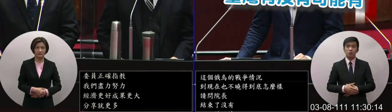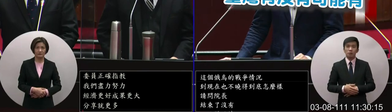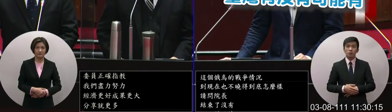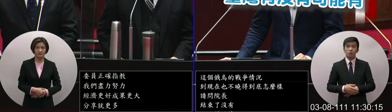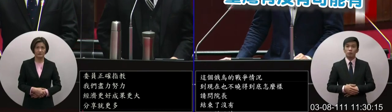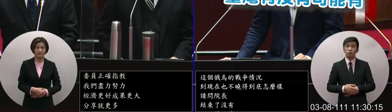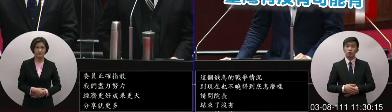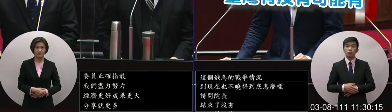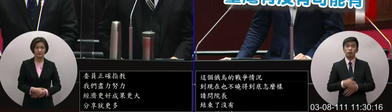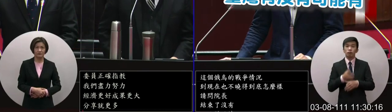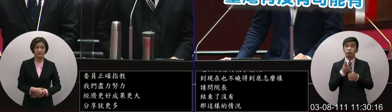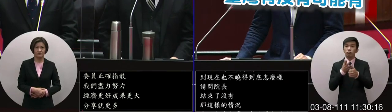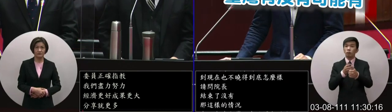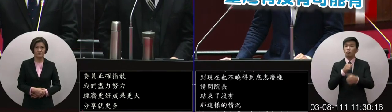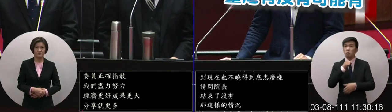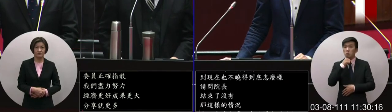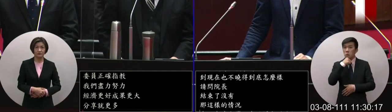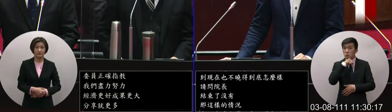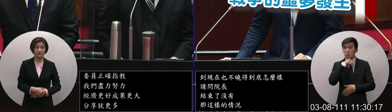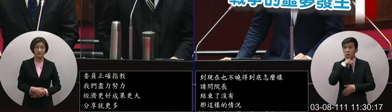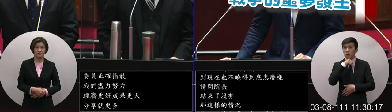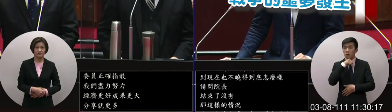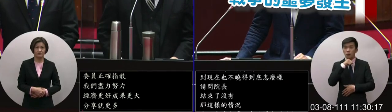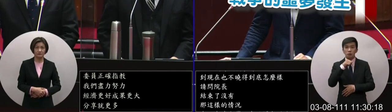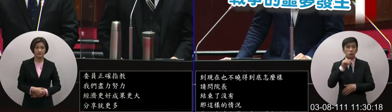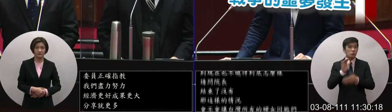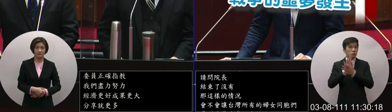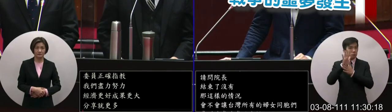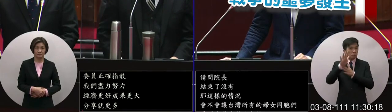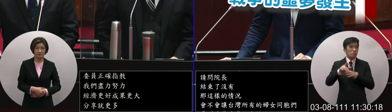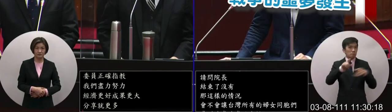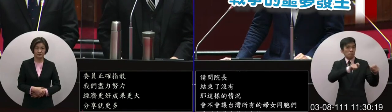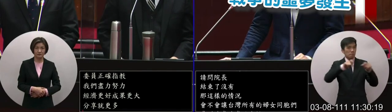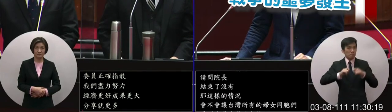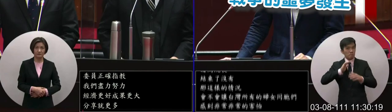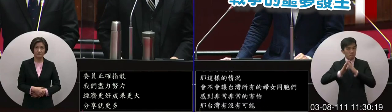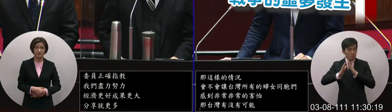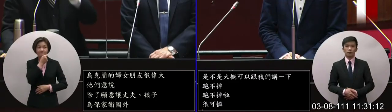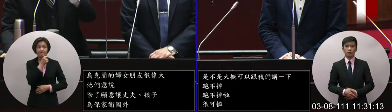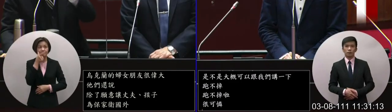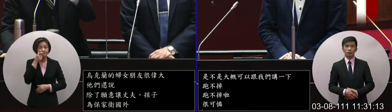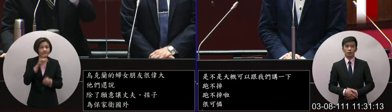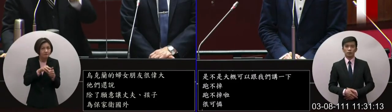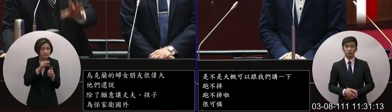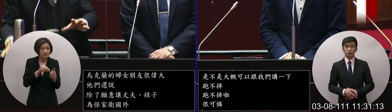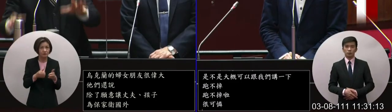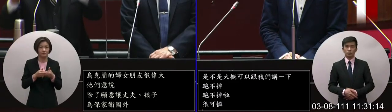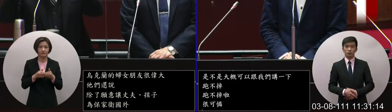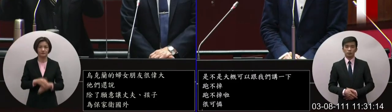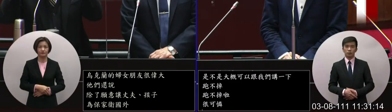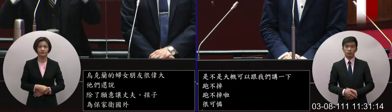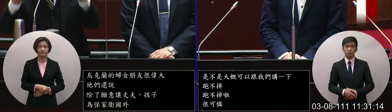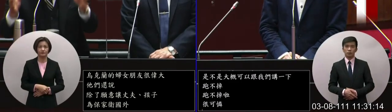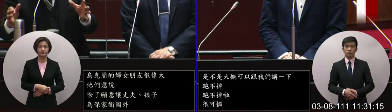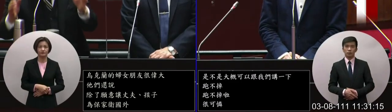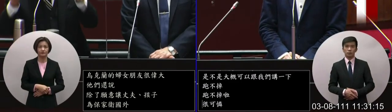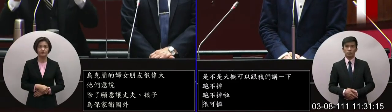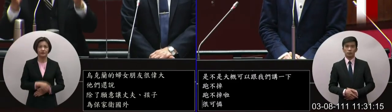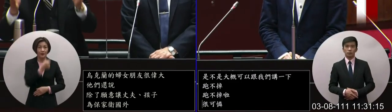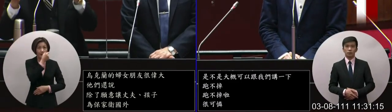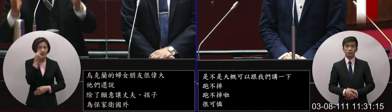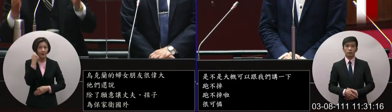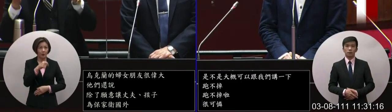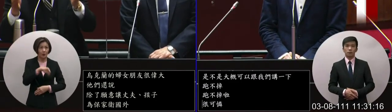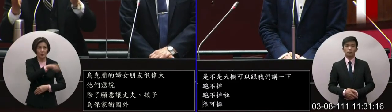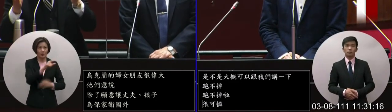台湾有没有可能有战争的噩梦发生？ 也是因为乌克兰这